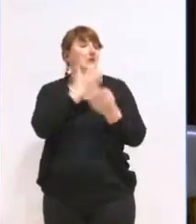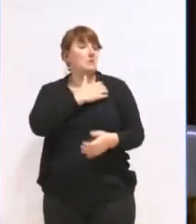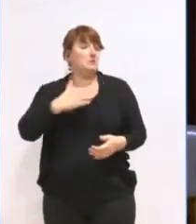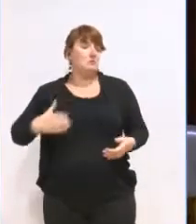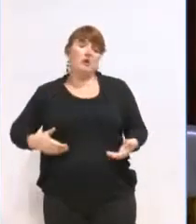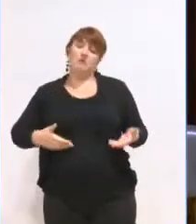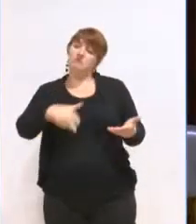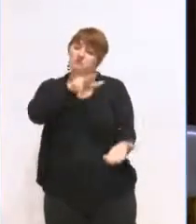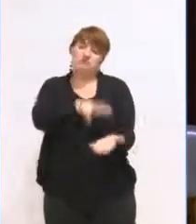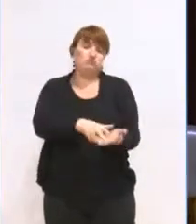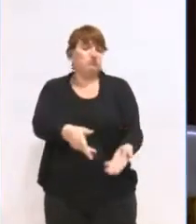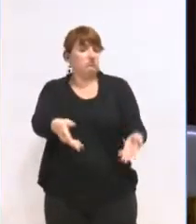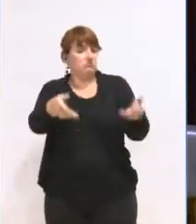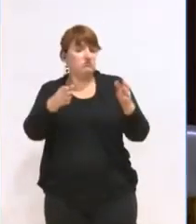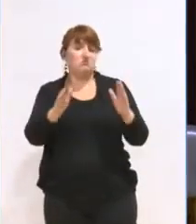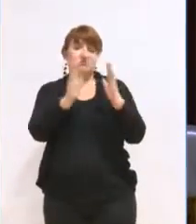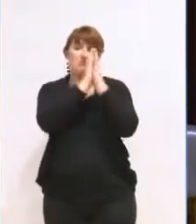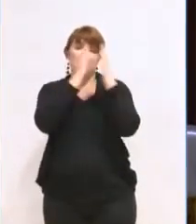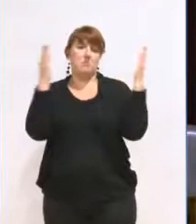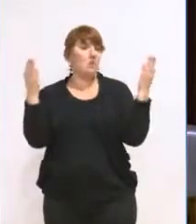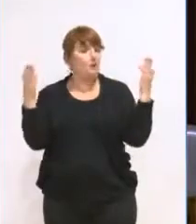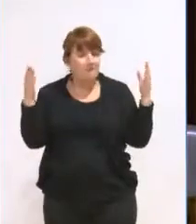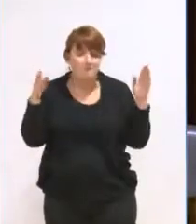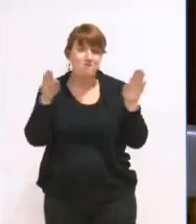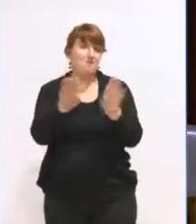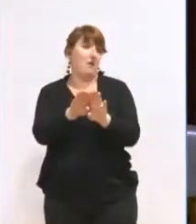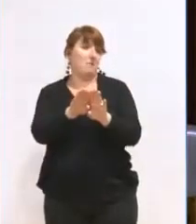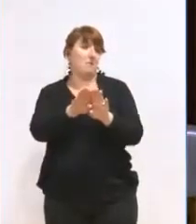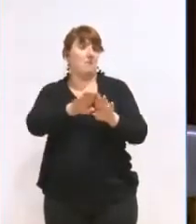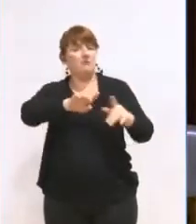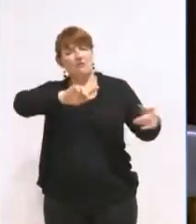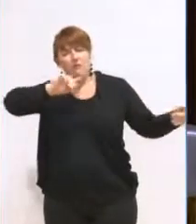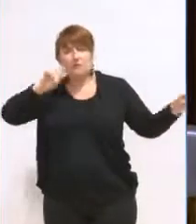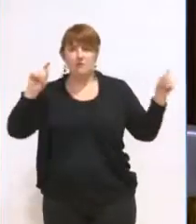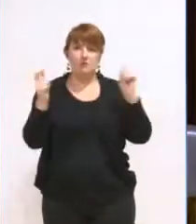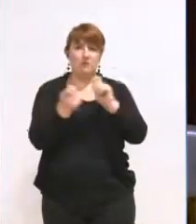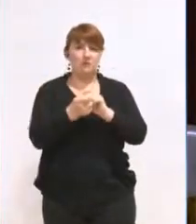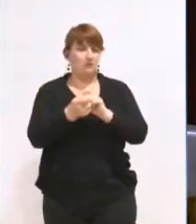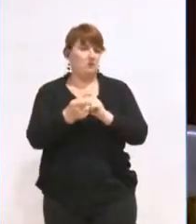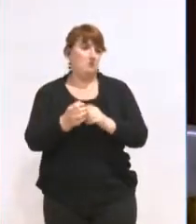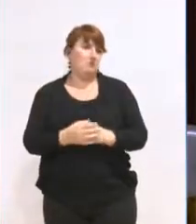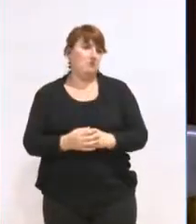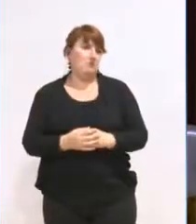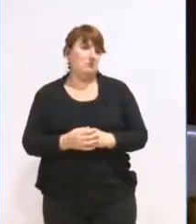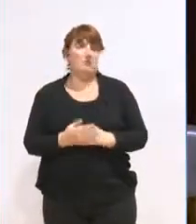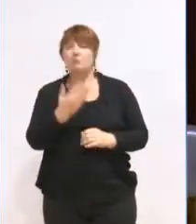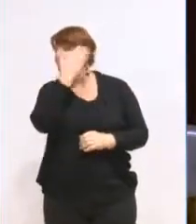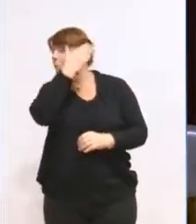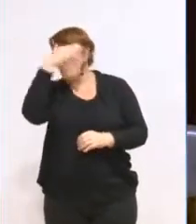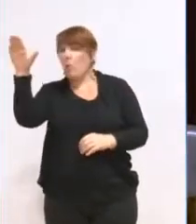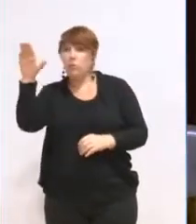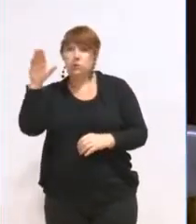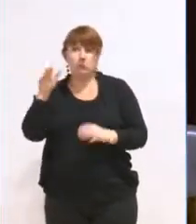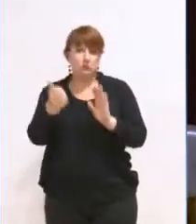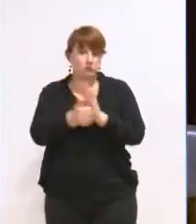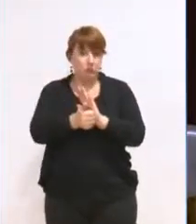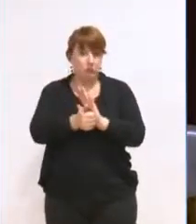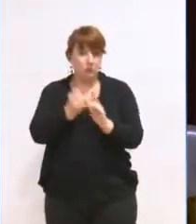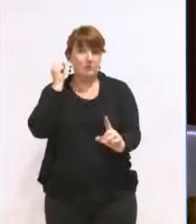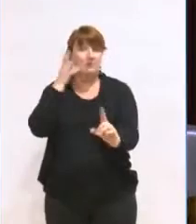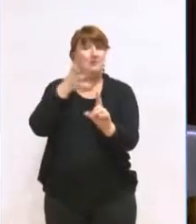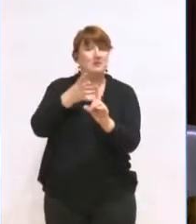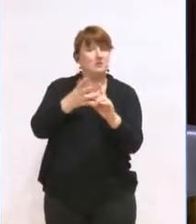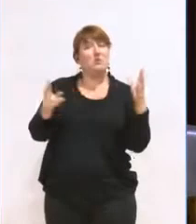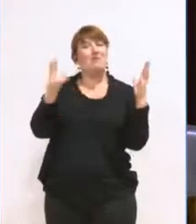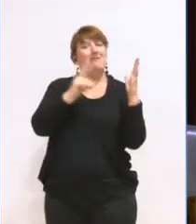fermeture d'équipements de lecture publique que vous allez transformer autrement, qui vont avoir des missions de lecture publique